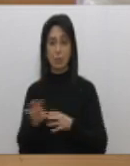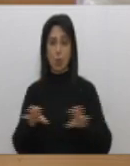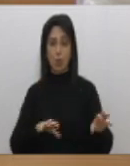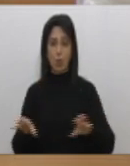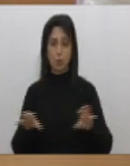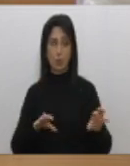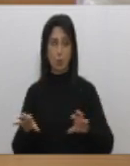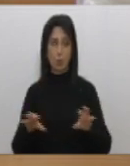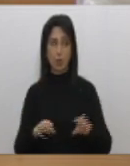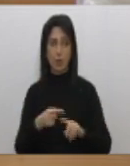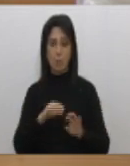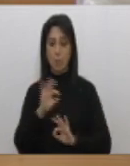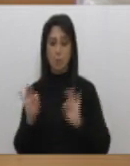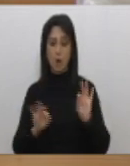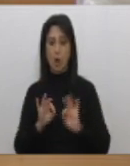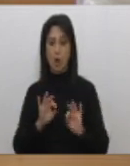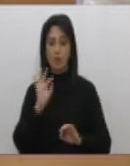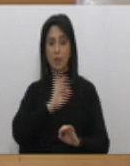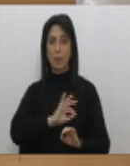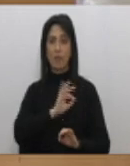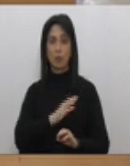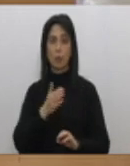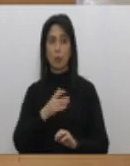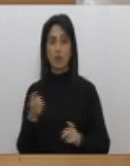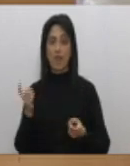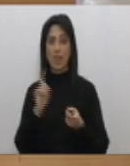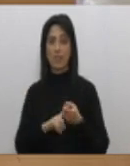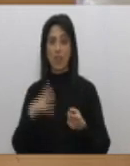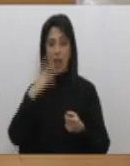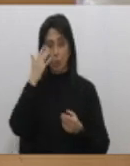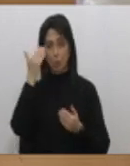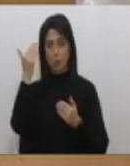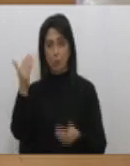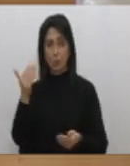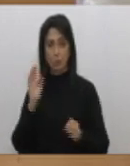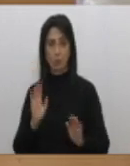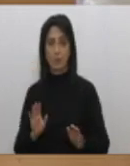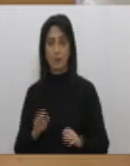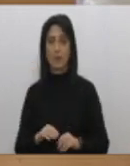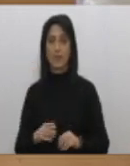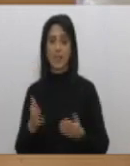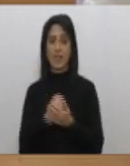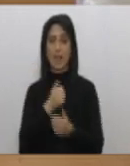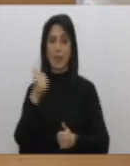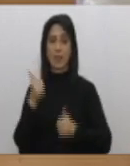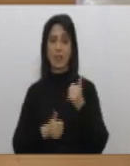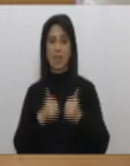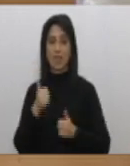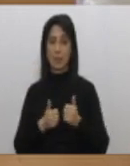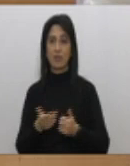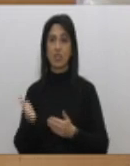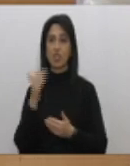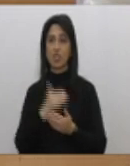კორუფციულად. იმ პროექტებს ხმარდება, რომელიც დაკავშირებულია ქართულ ოცნებასთან. იგებენ ტენდერებში და